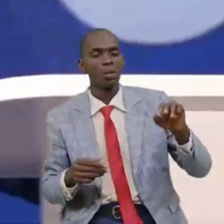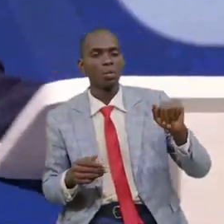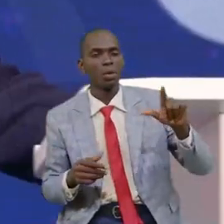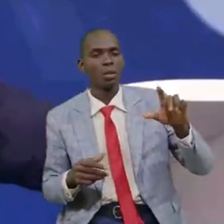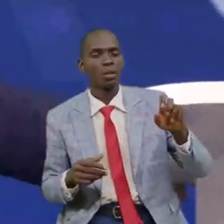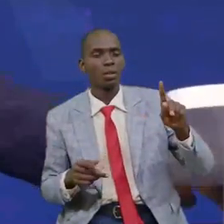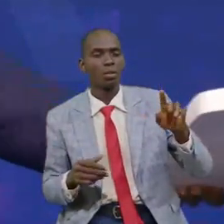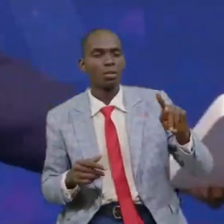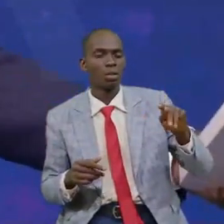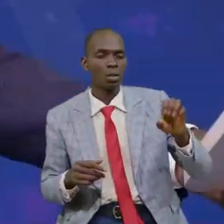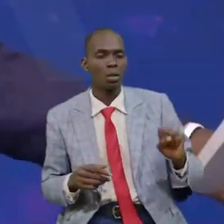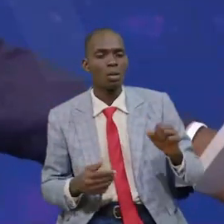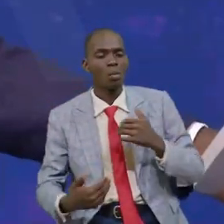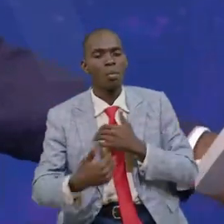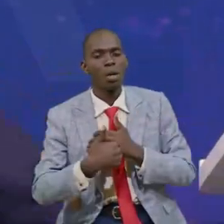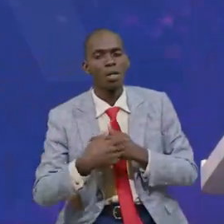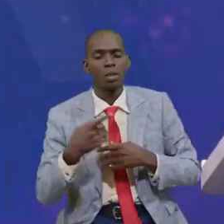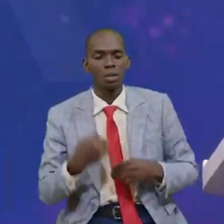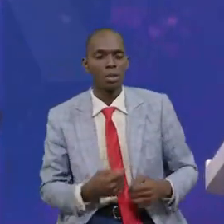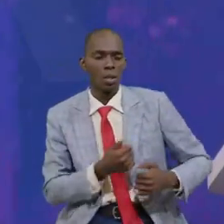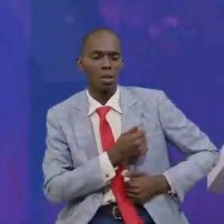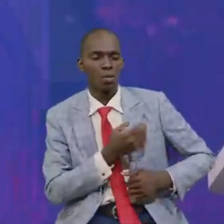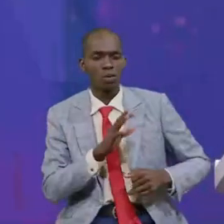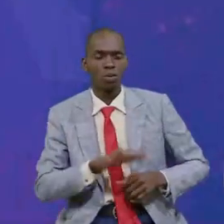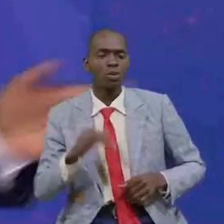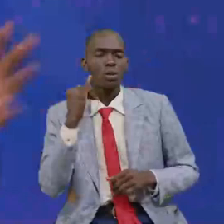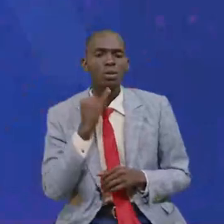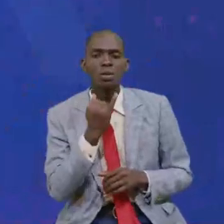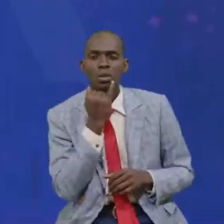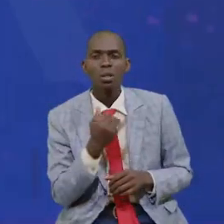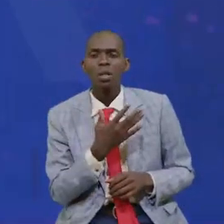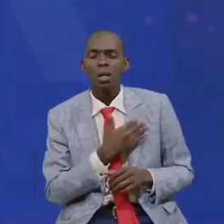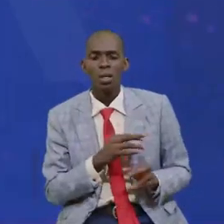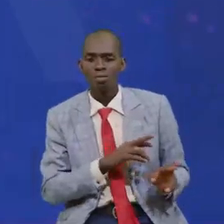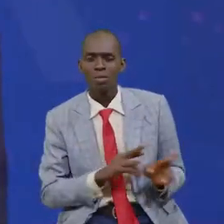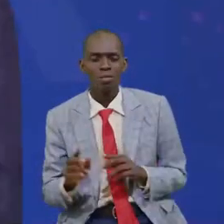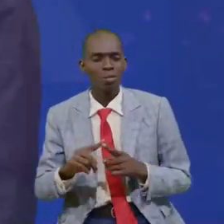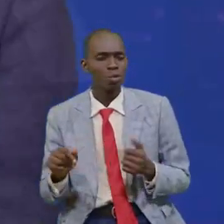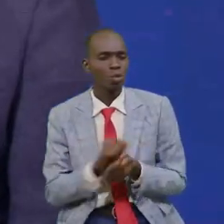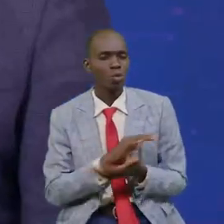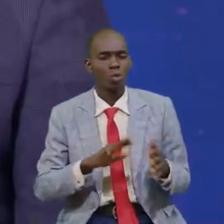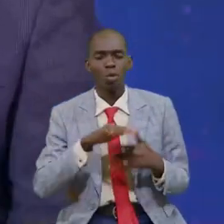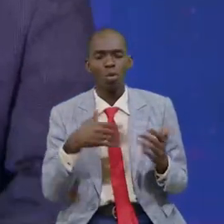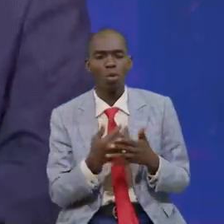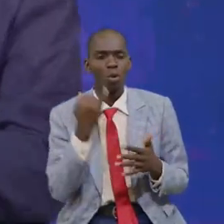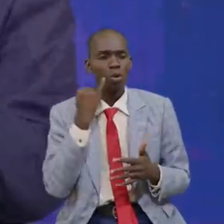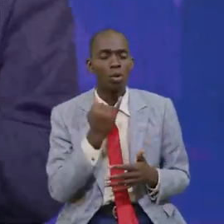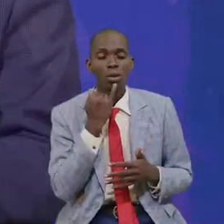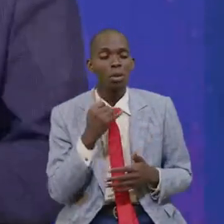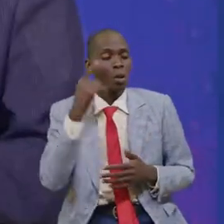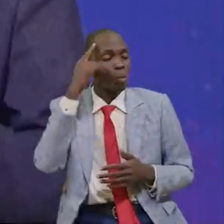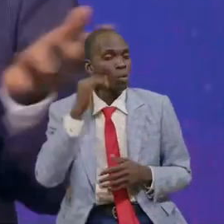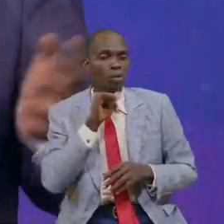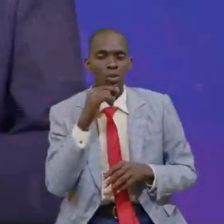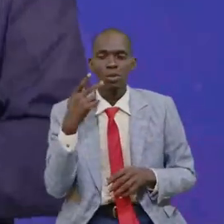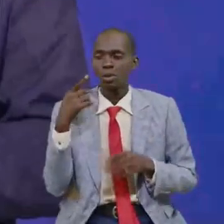et derrière l'armée des enfants d'Israël, il voulait les détruire, détruire tout le monde. Il n'a pas vu les Amalécites, il a